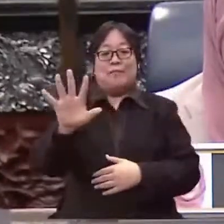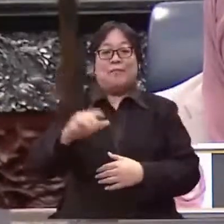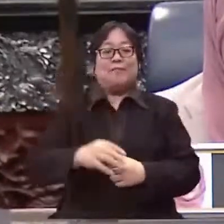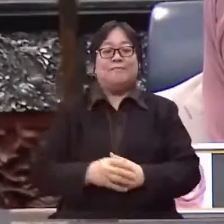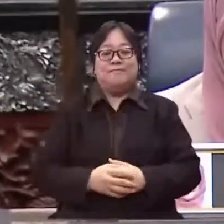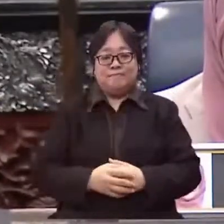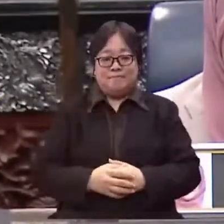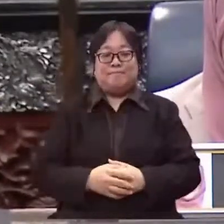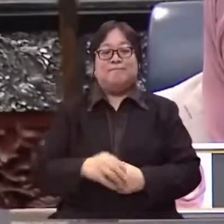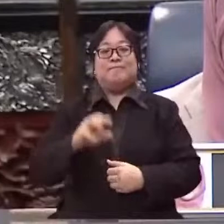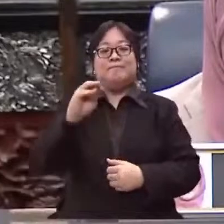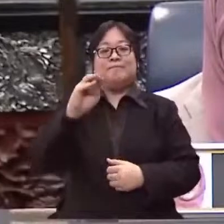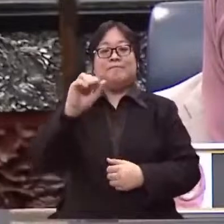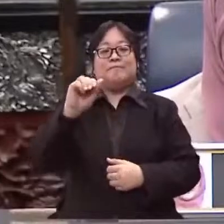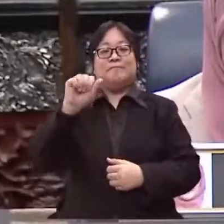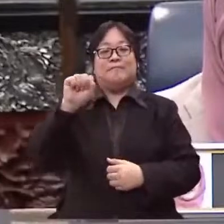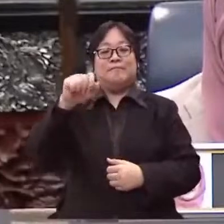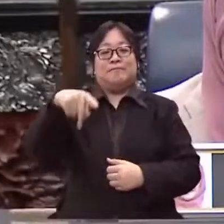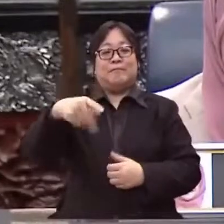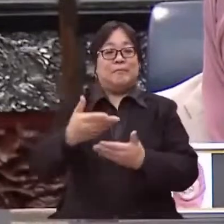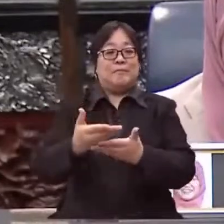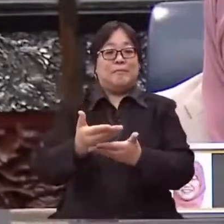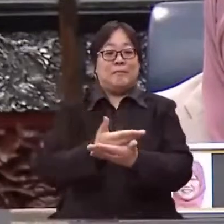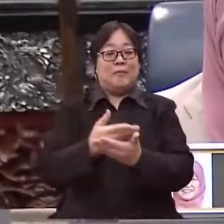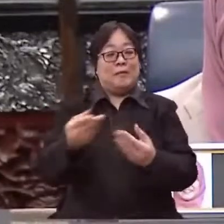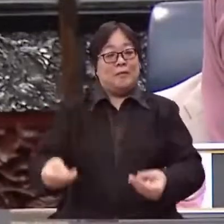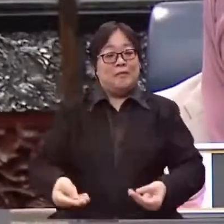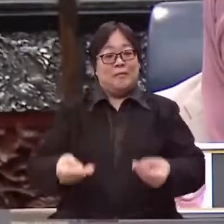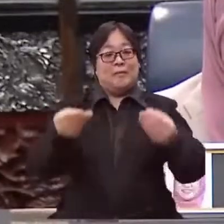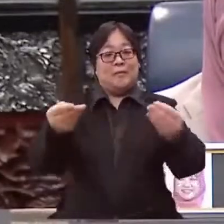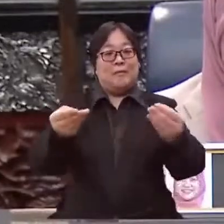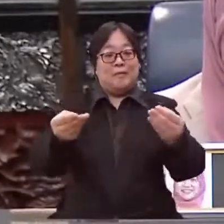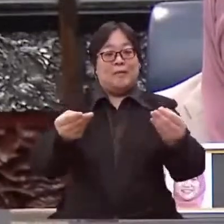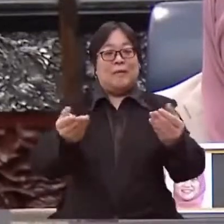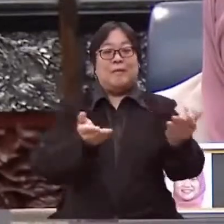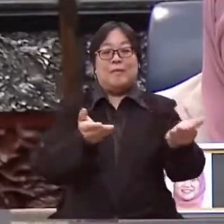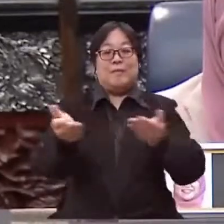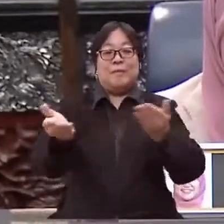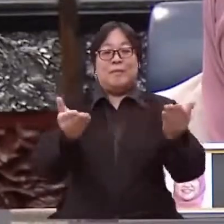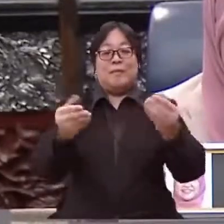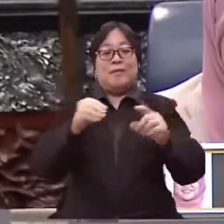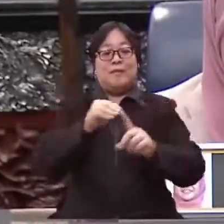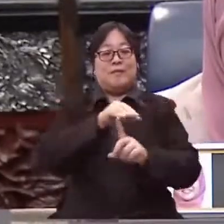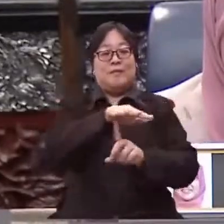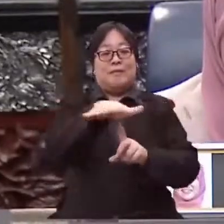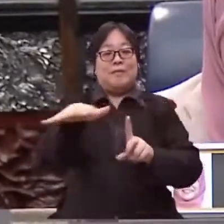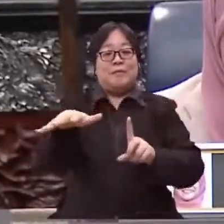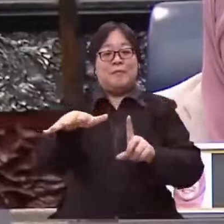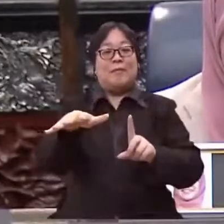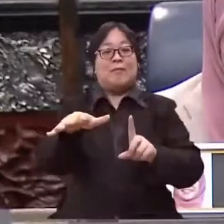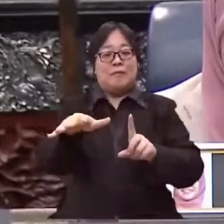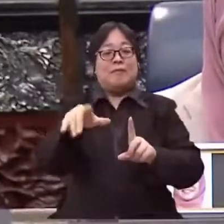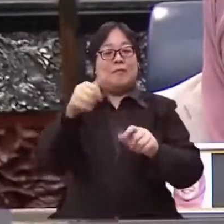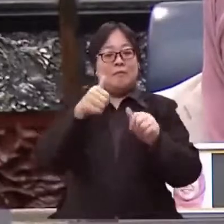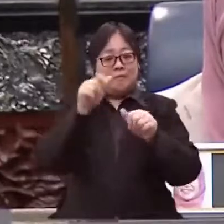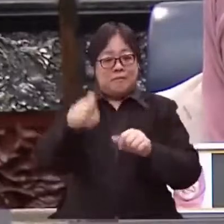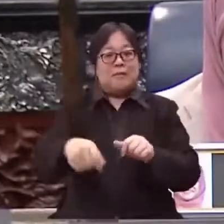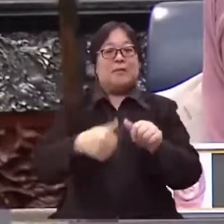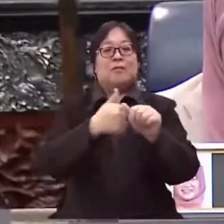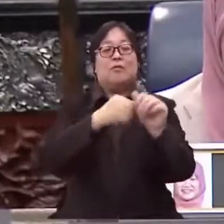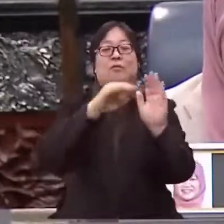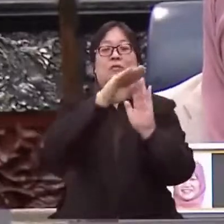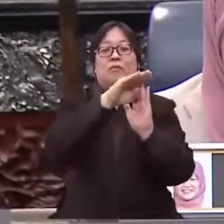dengan pelaksanaan MZ baru tersebut memberi peringatan capaian perlu menyediakan kemudahan dan peringatan yang diselenggarakan